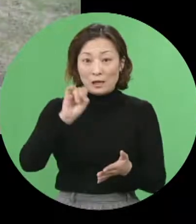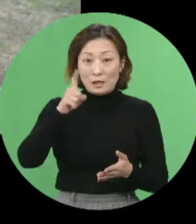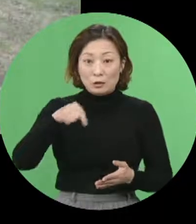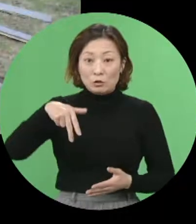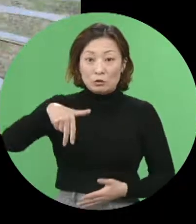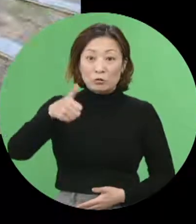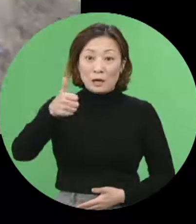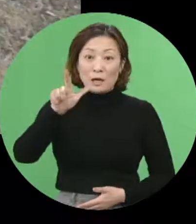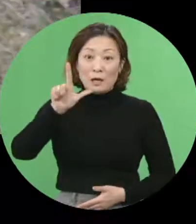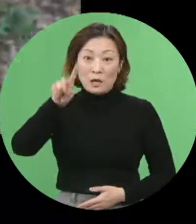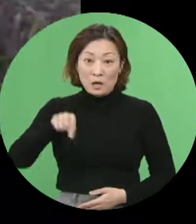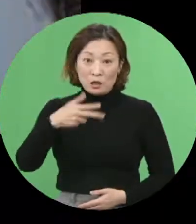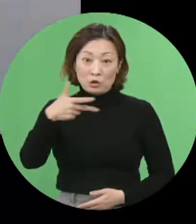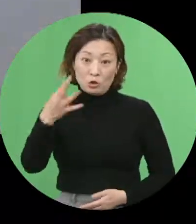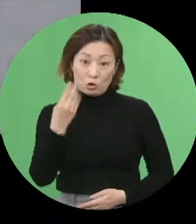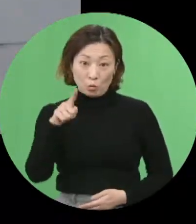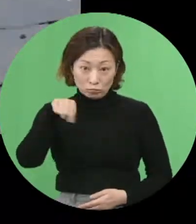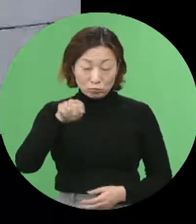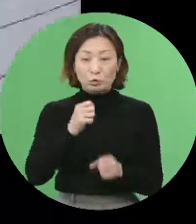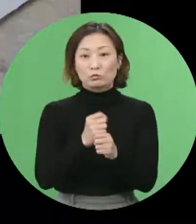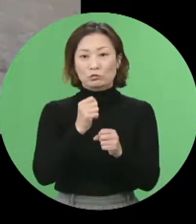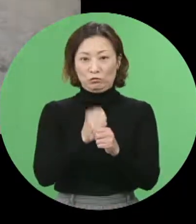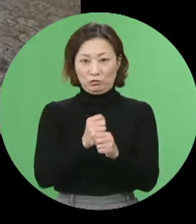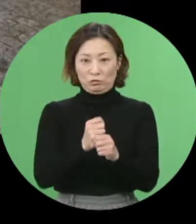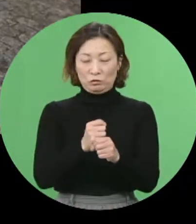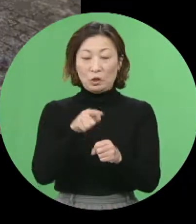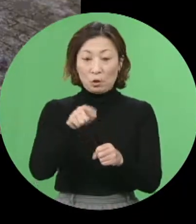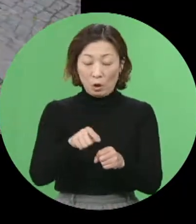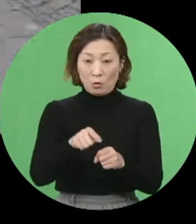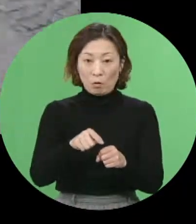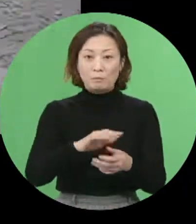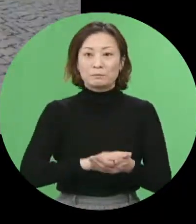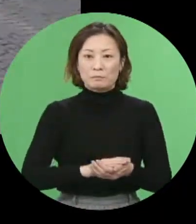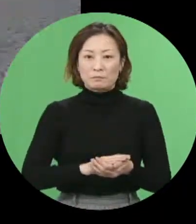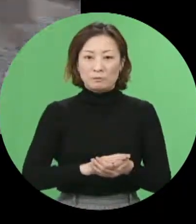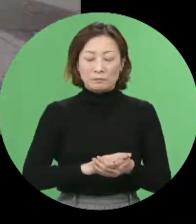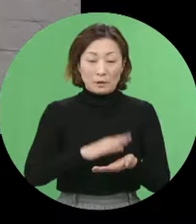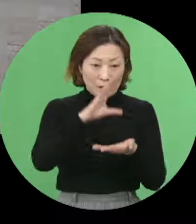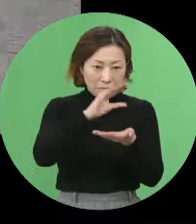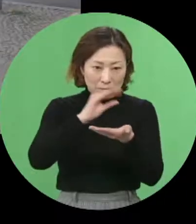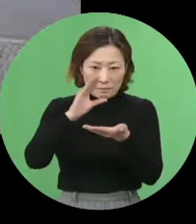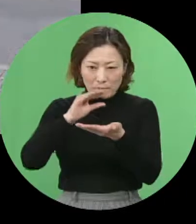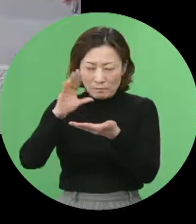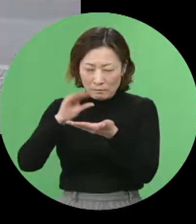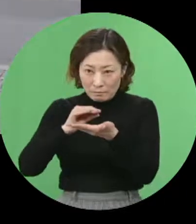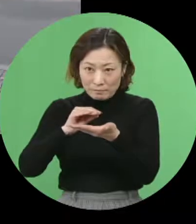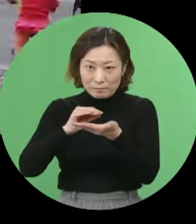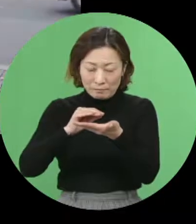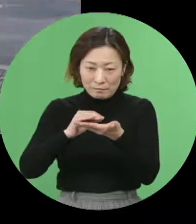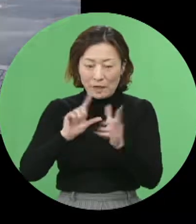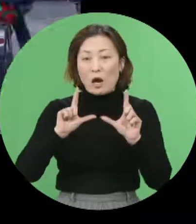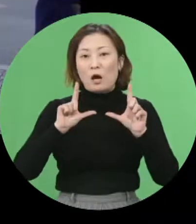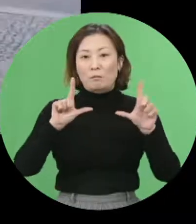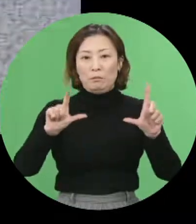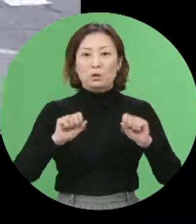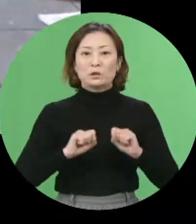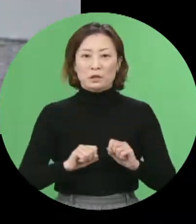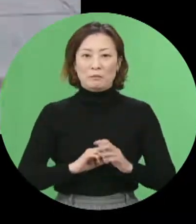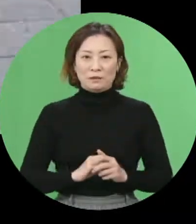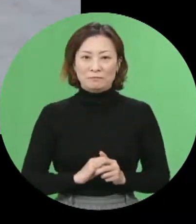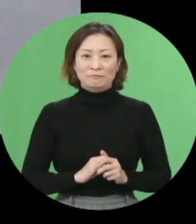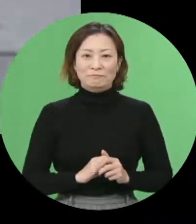ションを制作、さらにその記録をストップモーション映像で制作し発表しています